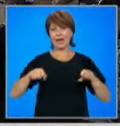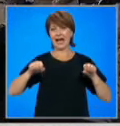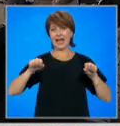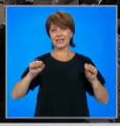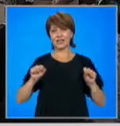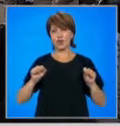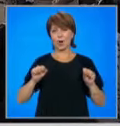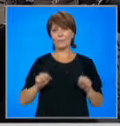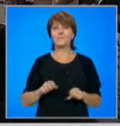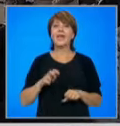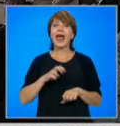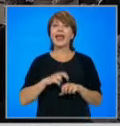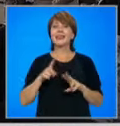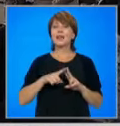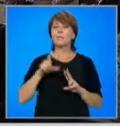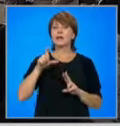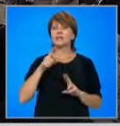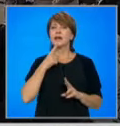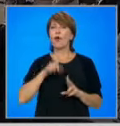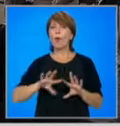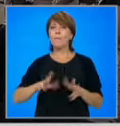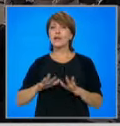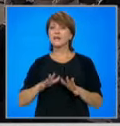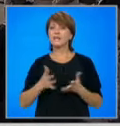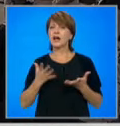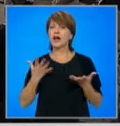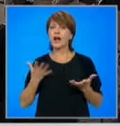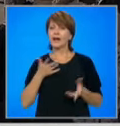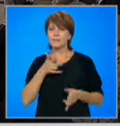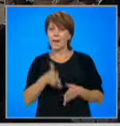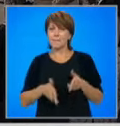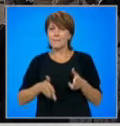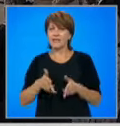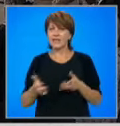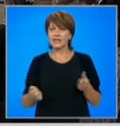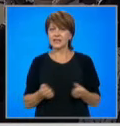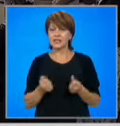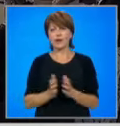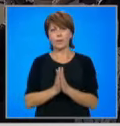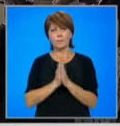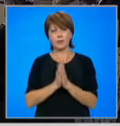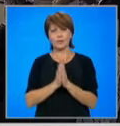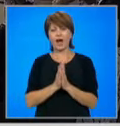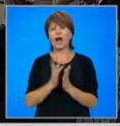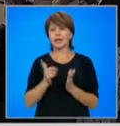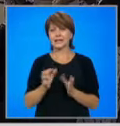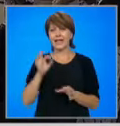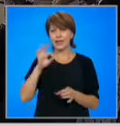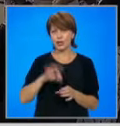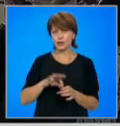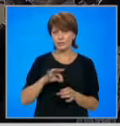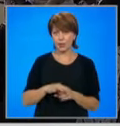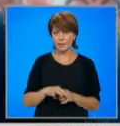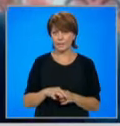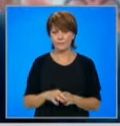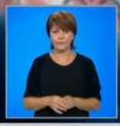ДПС определиха записа като нагледен пример как действат лейтенантите на мафията и отново призоваха за предсрочни избори, въпреки намеренията на Корнелия Нинова да